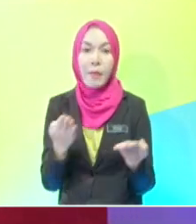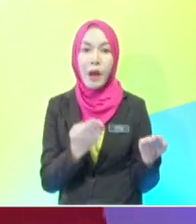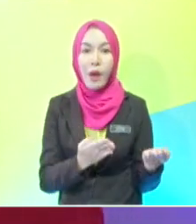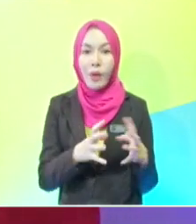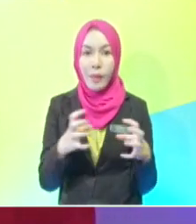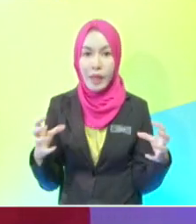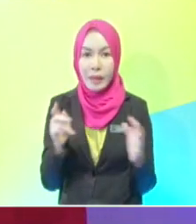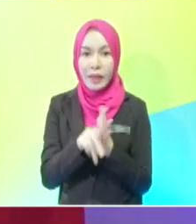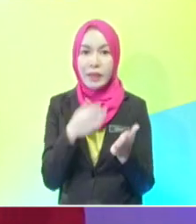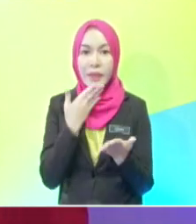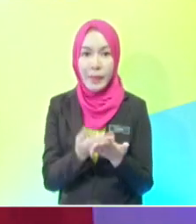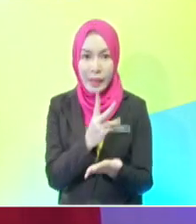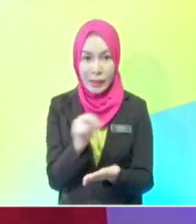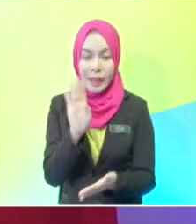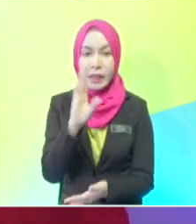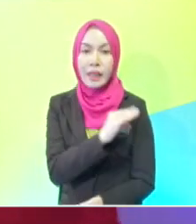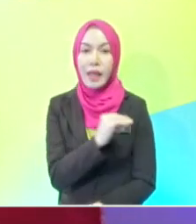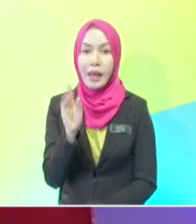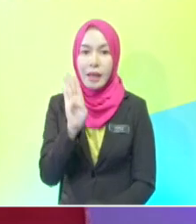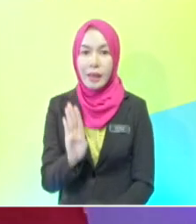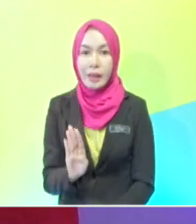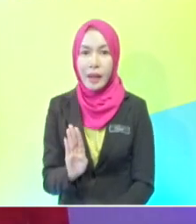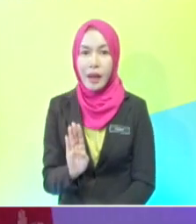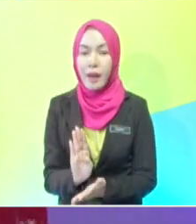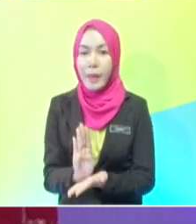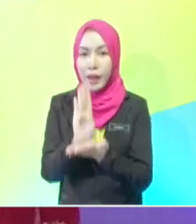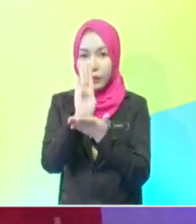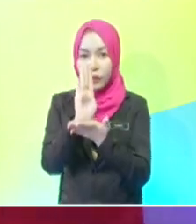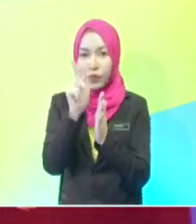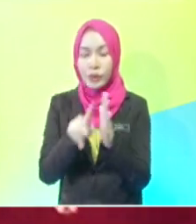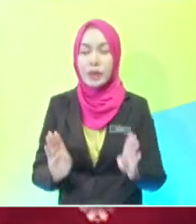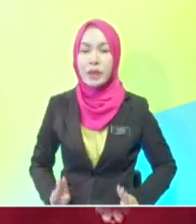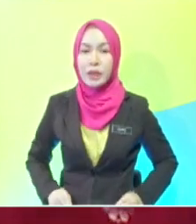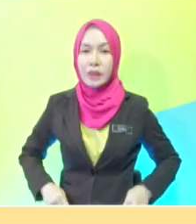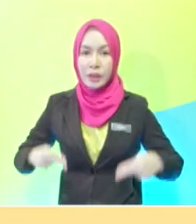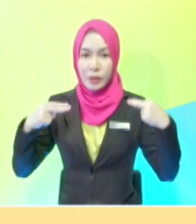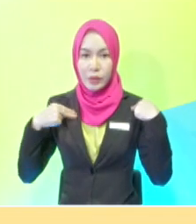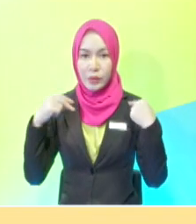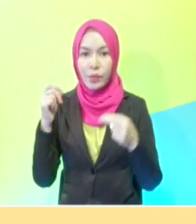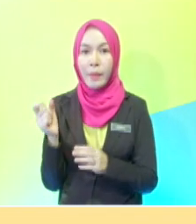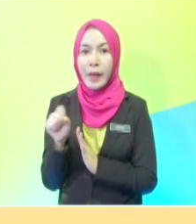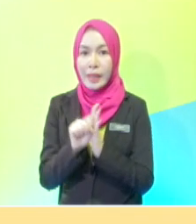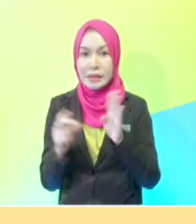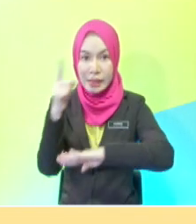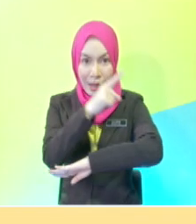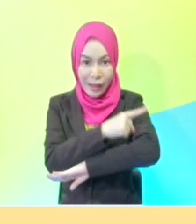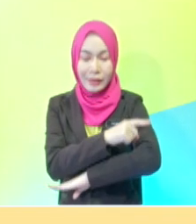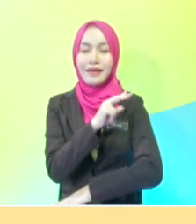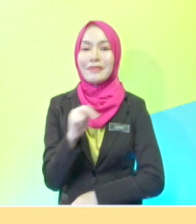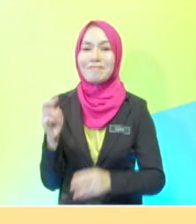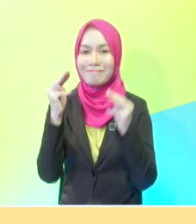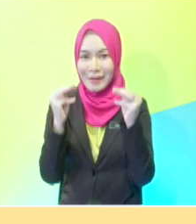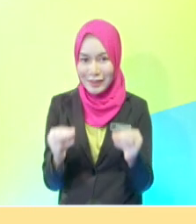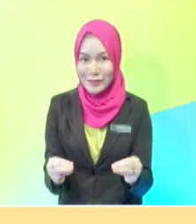membantu kehidupan sehari yang kita Oke jadi seterusnya jauh kita tengok Apakah kebaikan JNE Oke